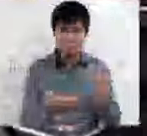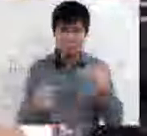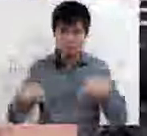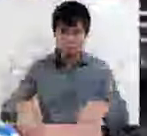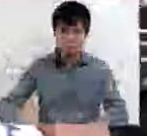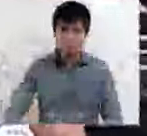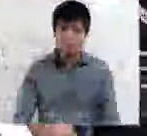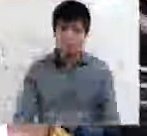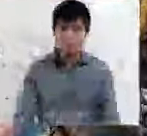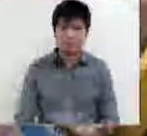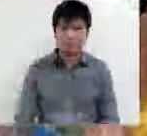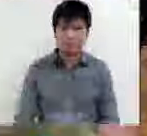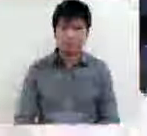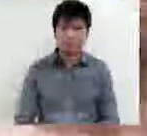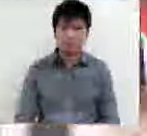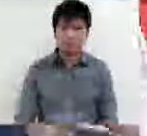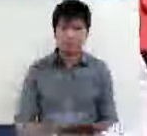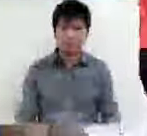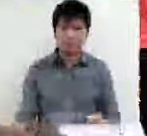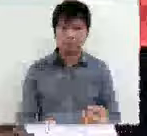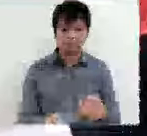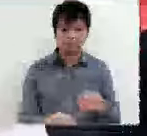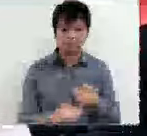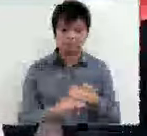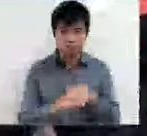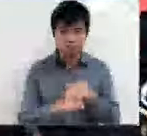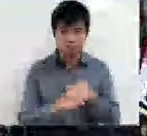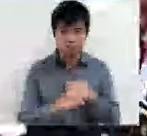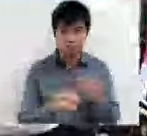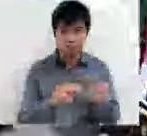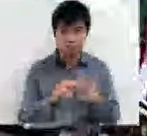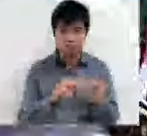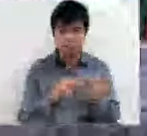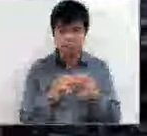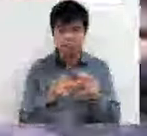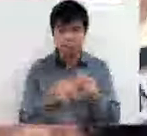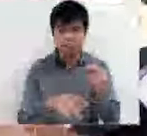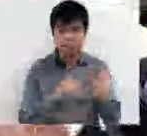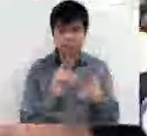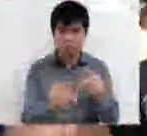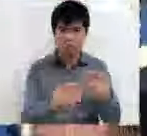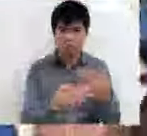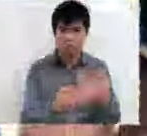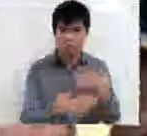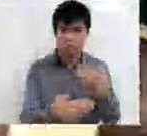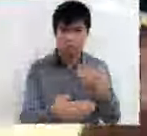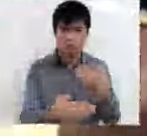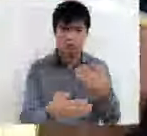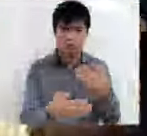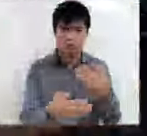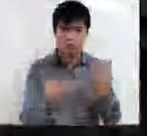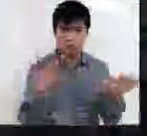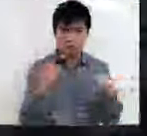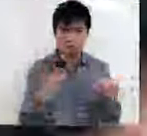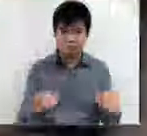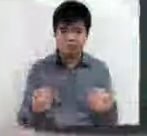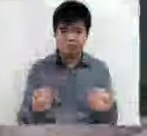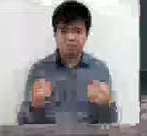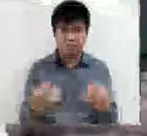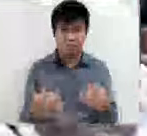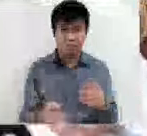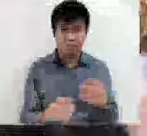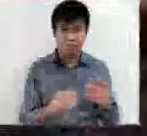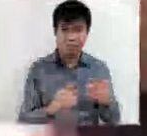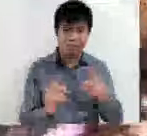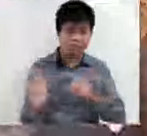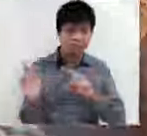Unti-unting kumakapal ang bilang ng mga tao sa Divisoria, Maynila, mahigit 2 linggo bago magpasko. Marami sa mga namimili, umiiwas sa siksikan lalo bukas